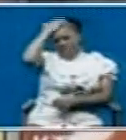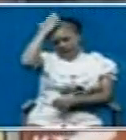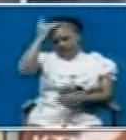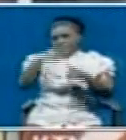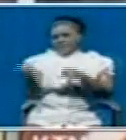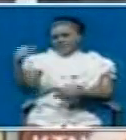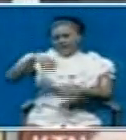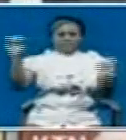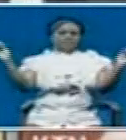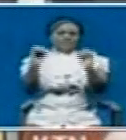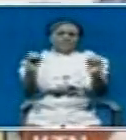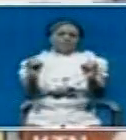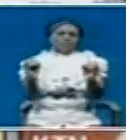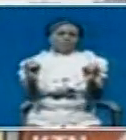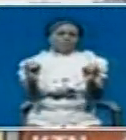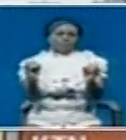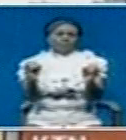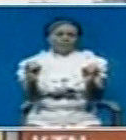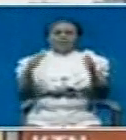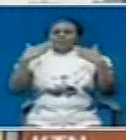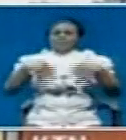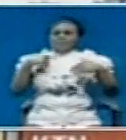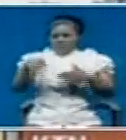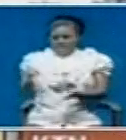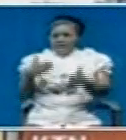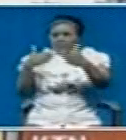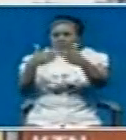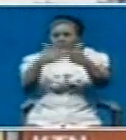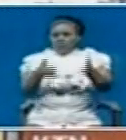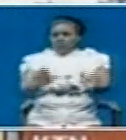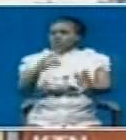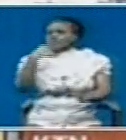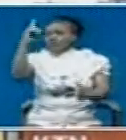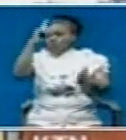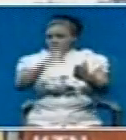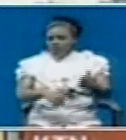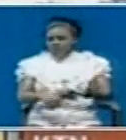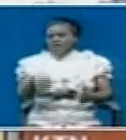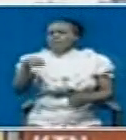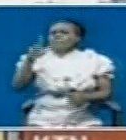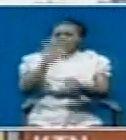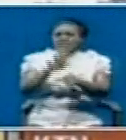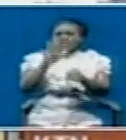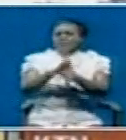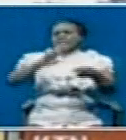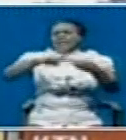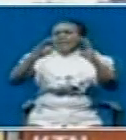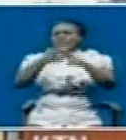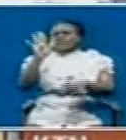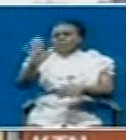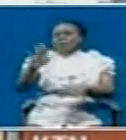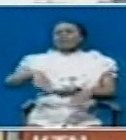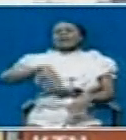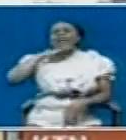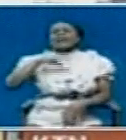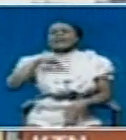bumps. Sasa hii unaona ameturuka. Watu wa hapa walikuwa wamefunga barabara wakidai ya kwamba watu wao wengi wamegongwa hapa na gari